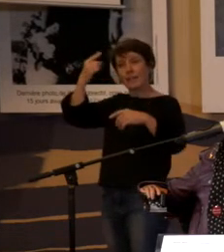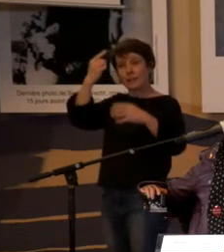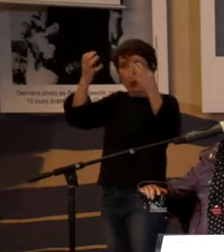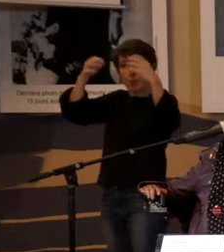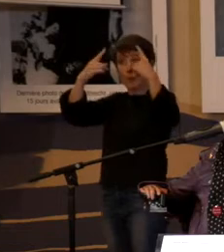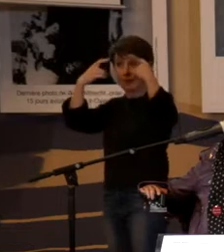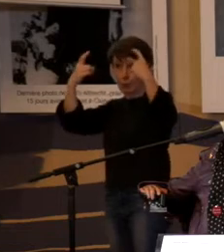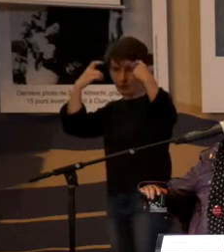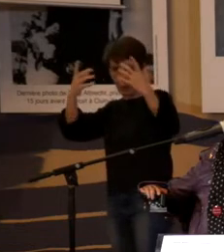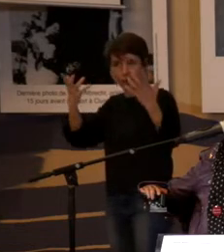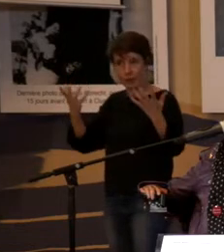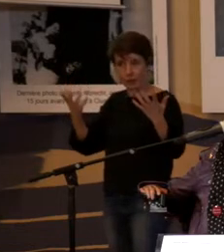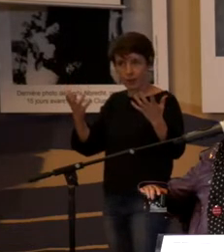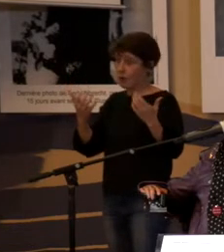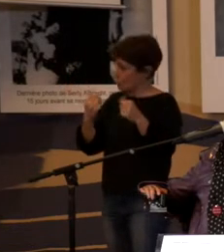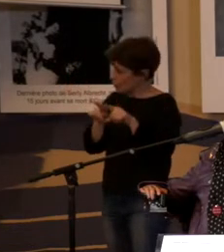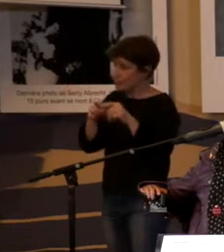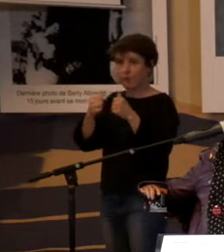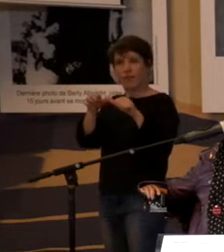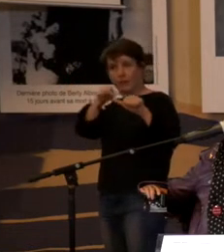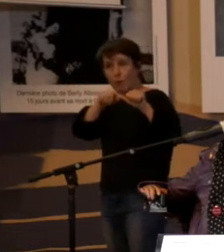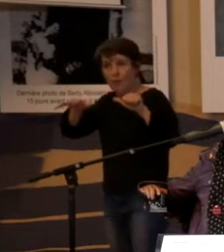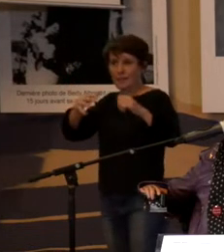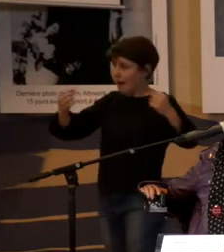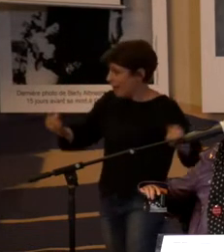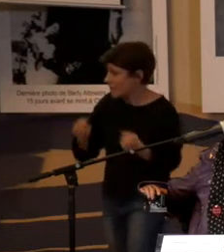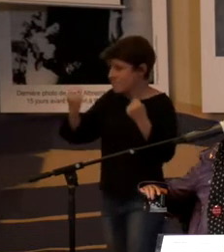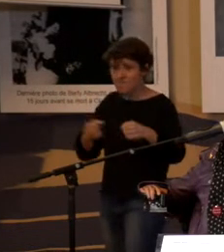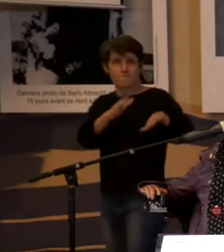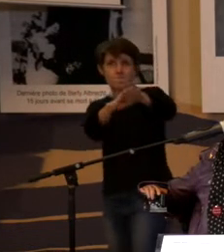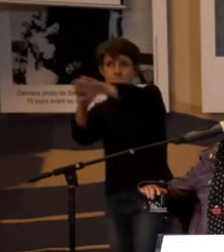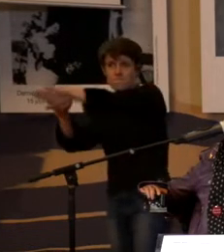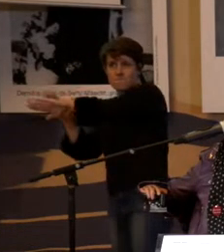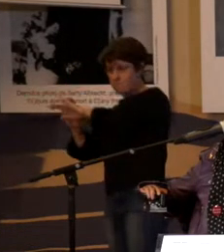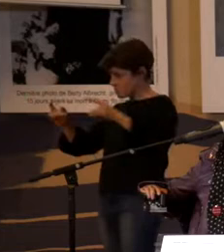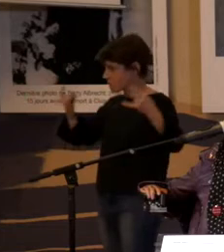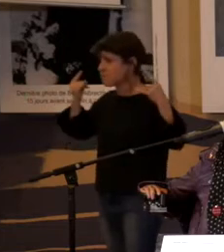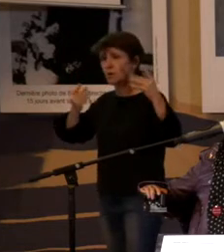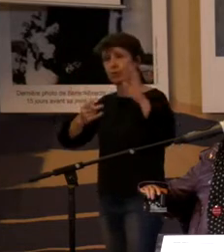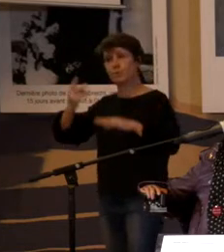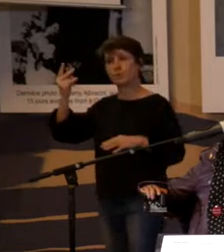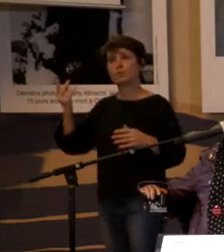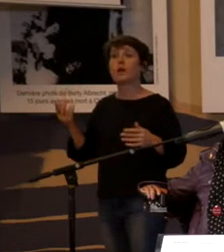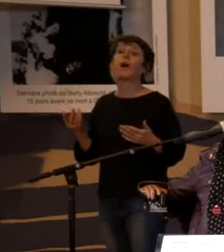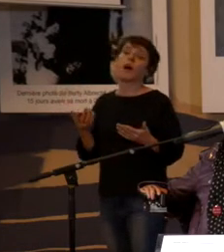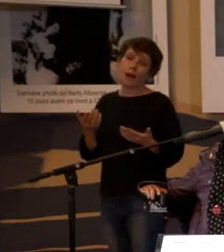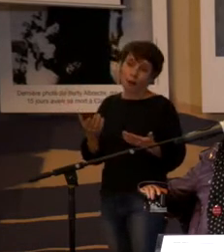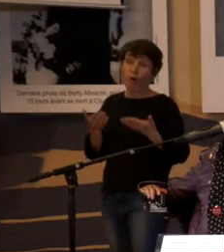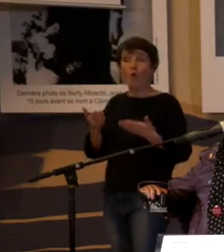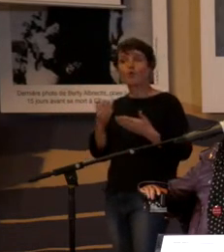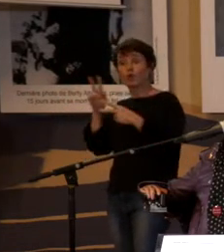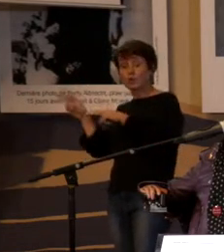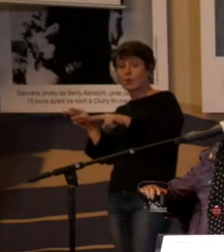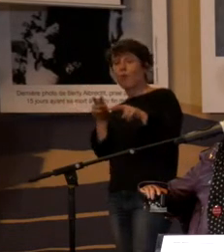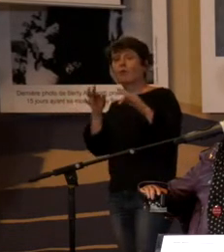menant des actions visant à la médiatisation. Alors aujourd'hui, l'approche du handicap, elle s'est théoriquement transformée avec